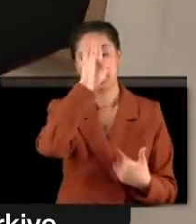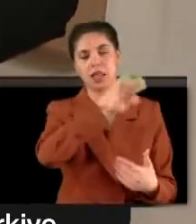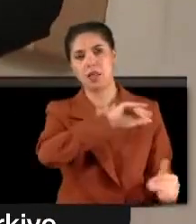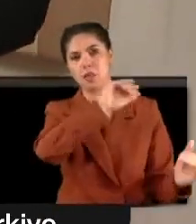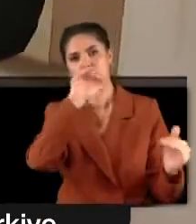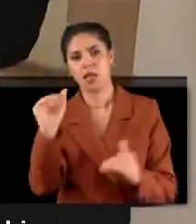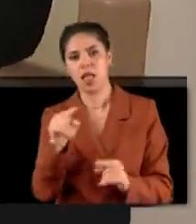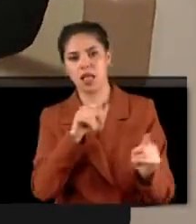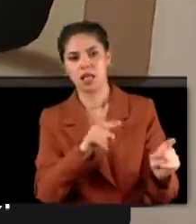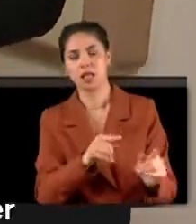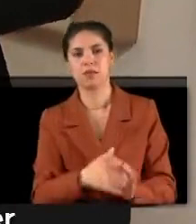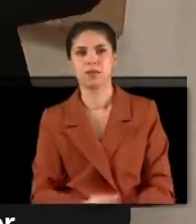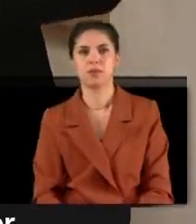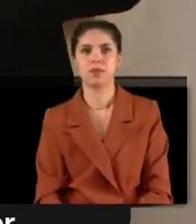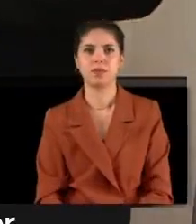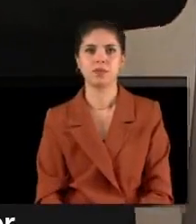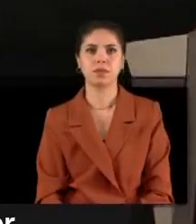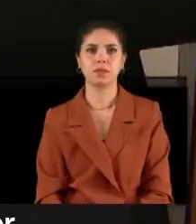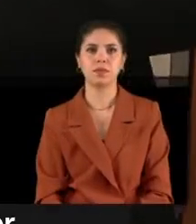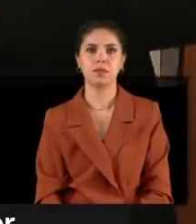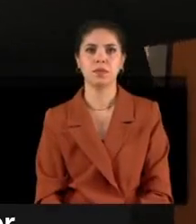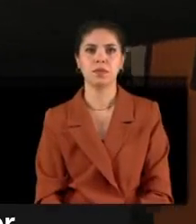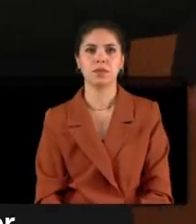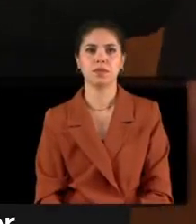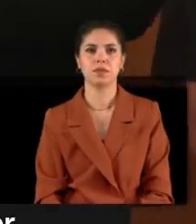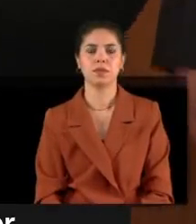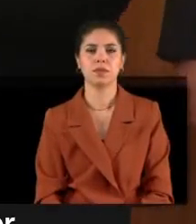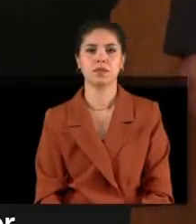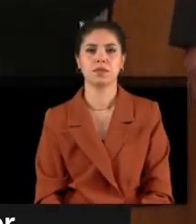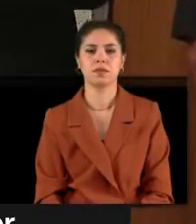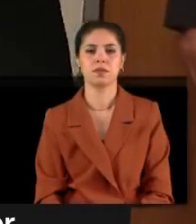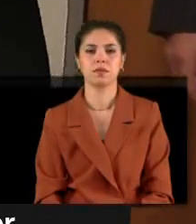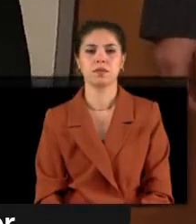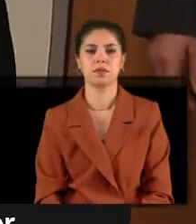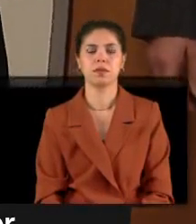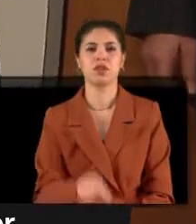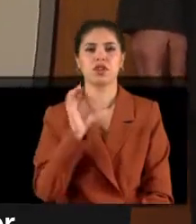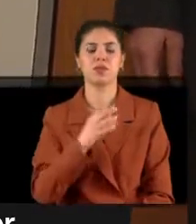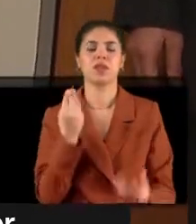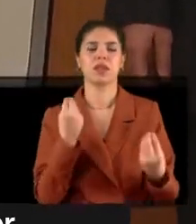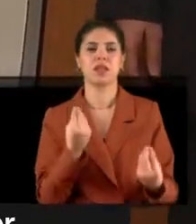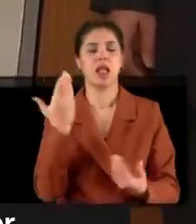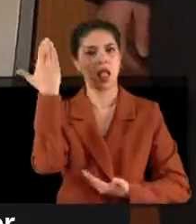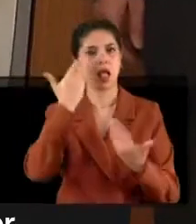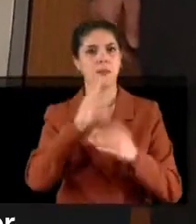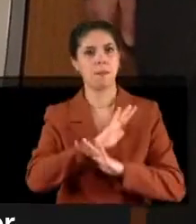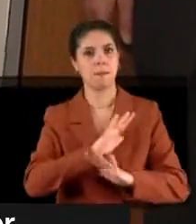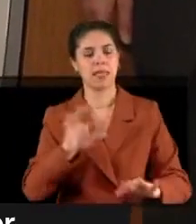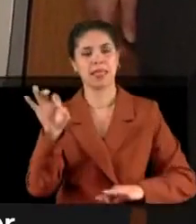İstanbul'a uzanan bir öykü onunki. Çok şükür sağlık durumu iyi, daha da iyiye gidiyor. Bir operasyon geçirdi.